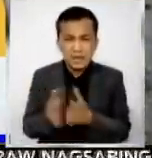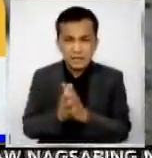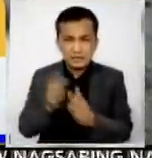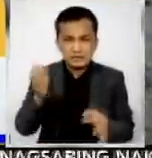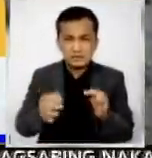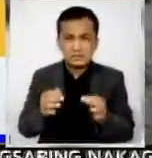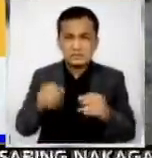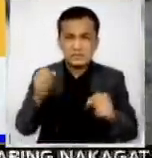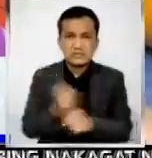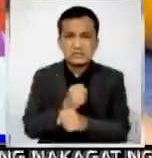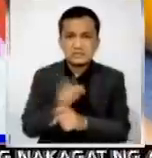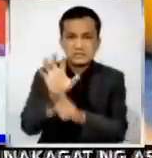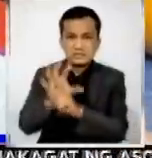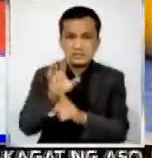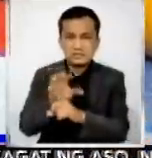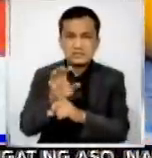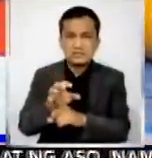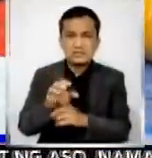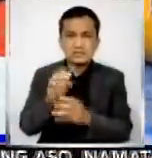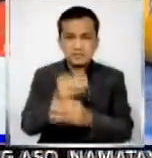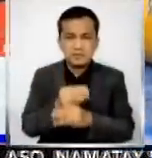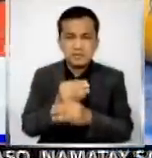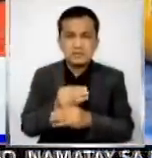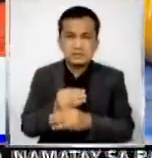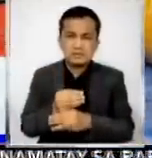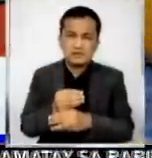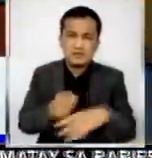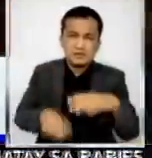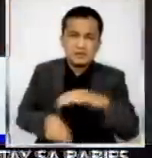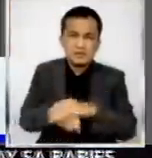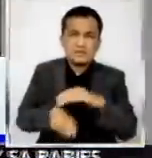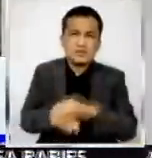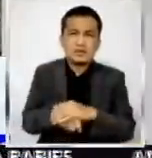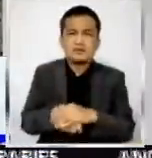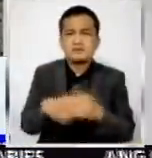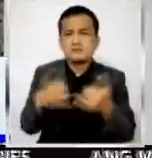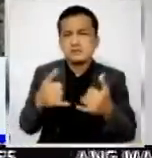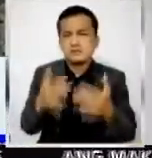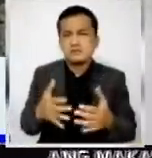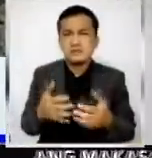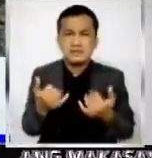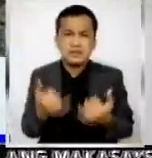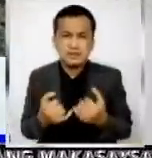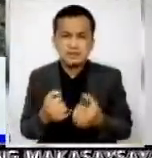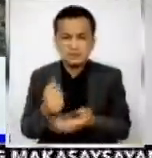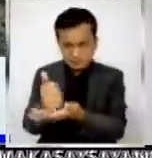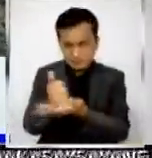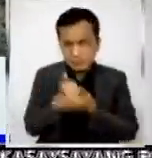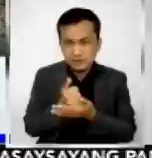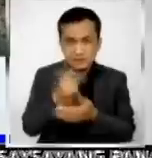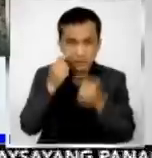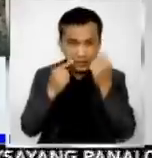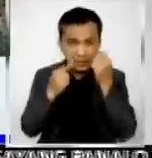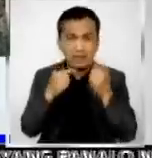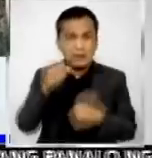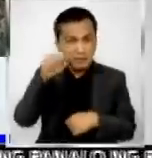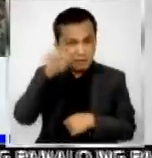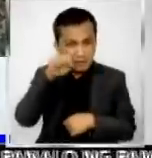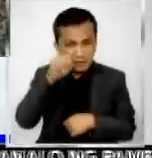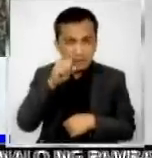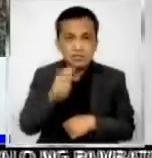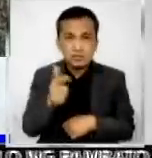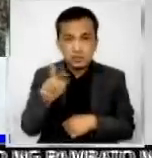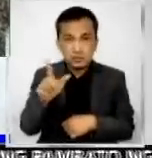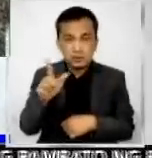soccer player. Ayun, tulungan niyo po ako, Mr. President. Sa edad na 21, isang multi-awarded midfielder si Keith